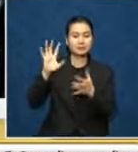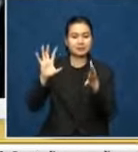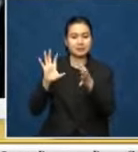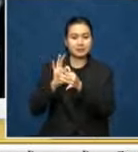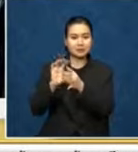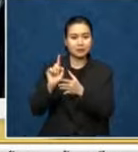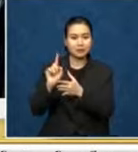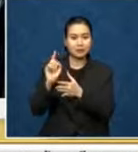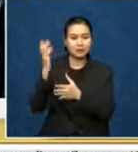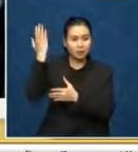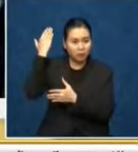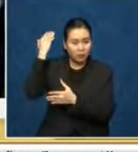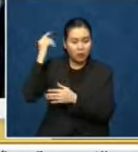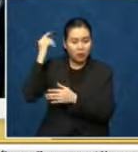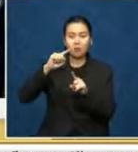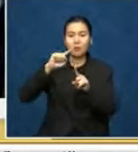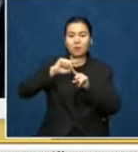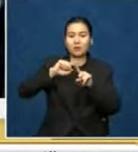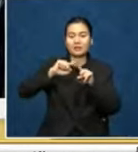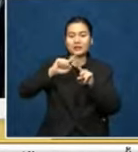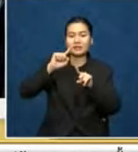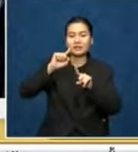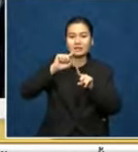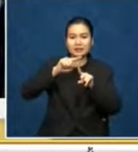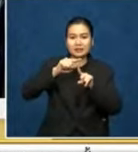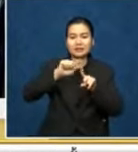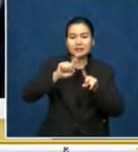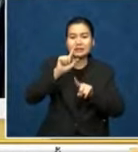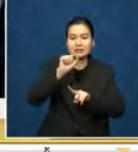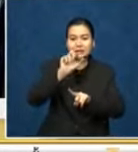ตากใบเมื่อวันที่25ตุลาคม